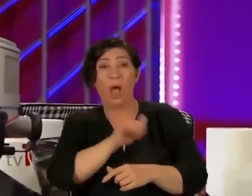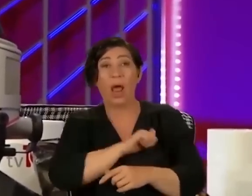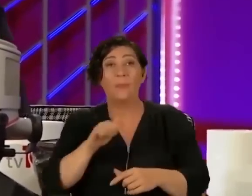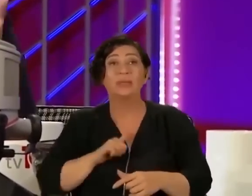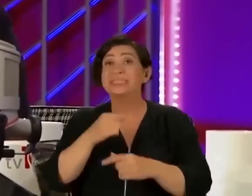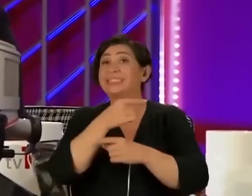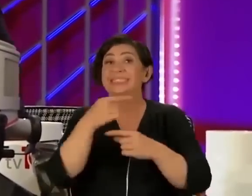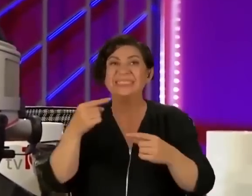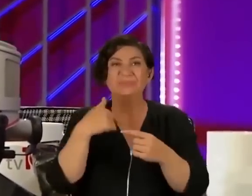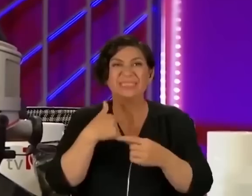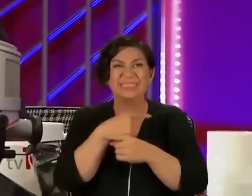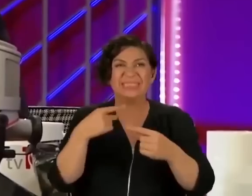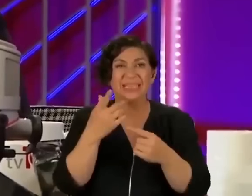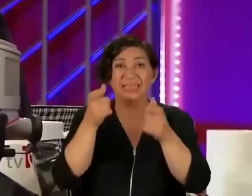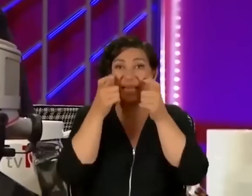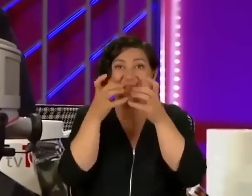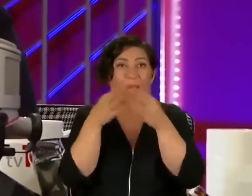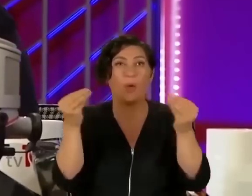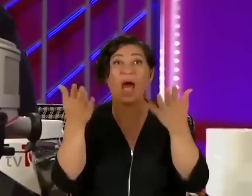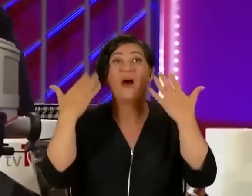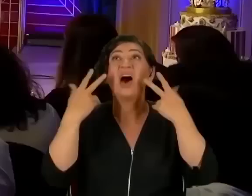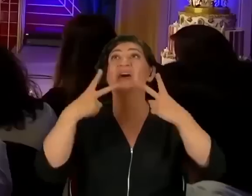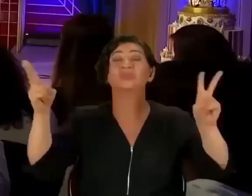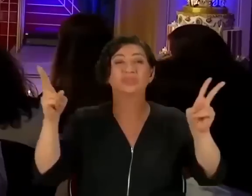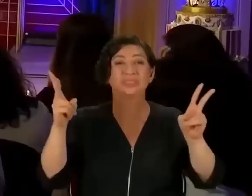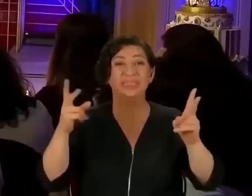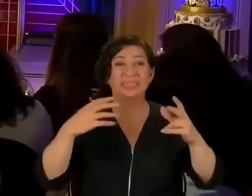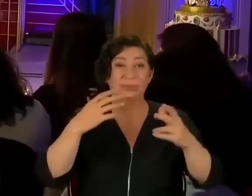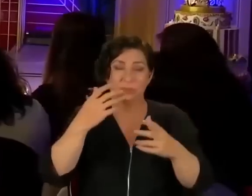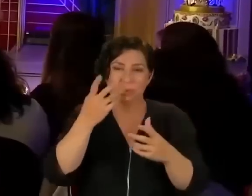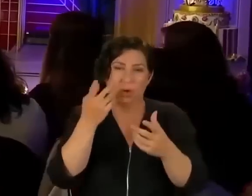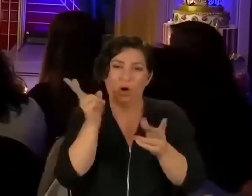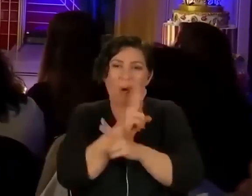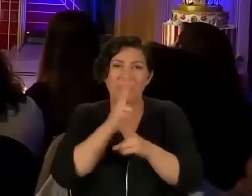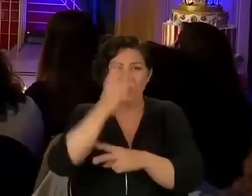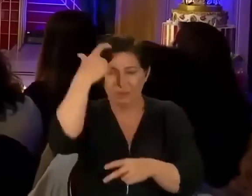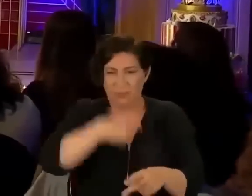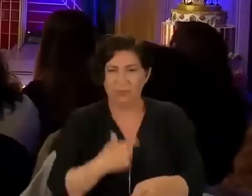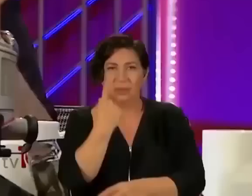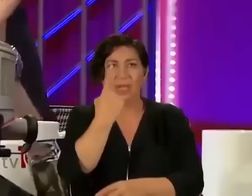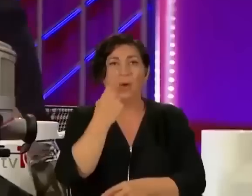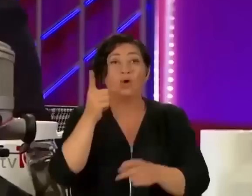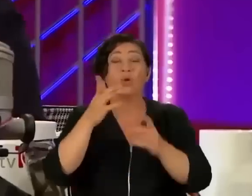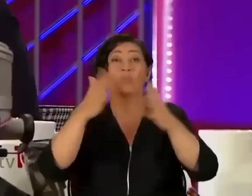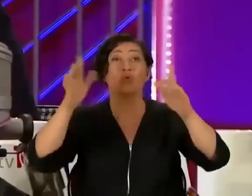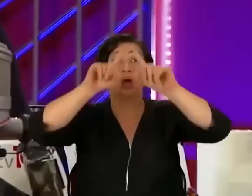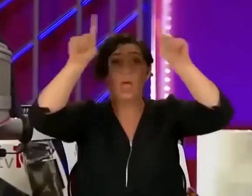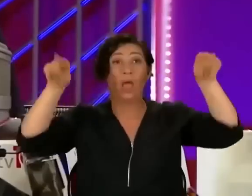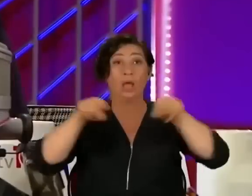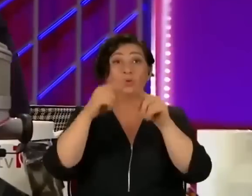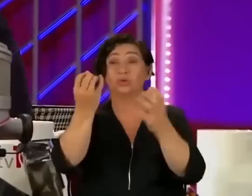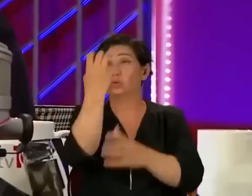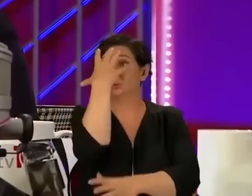Harbiye'nin dezavantajı açık olması. Dikkatli alabilir falan. Doğru. Öyle bir dezavantaj var stand-up için. Çünkü tek bir kişisin. Orada büyük ekranlar senin